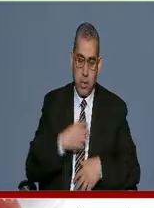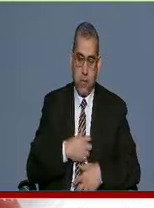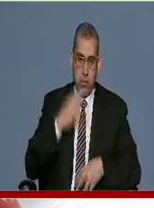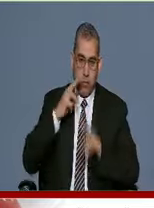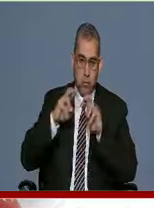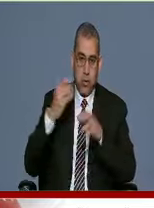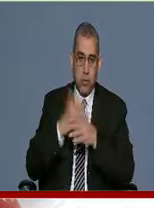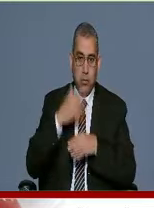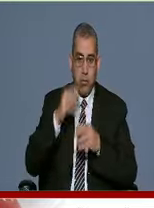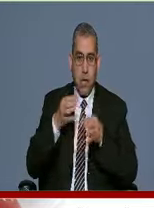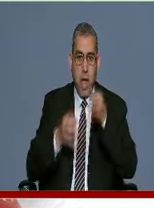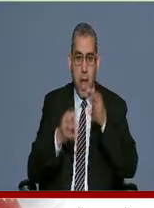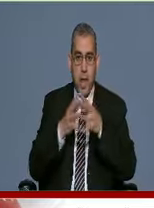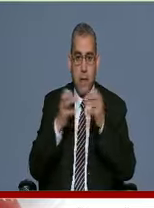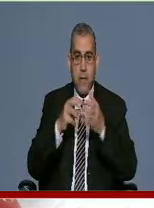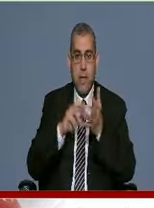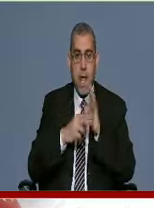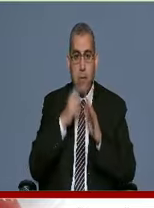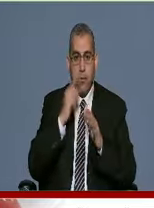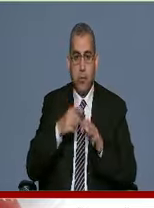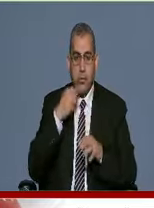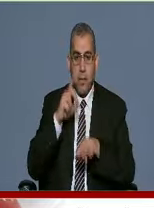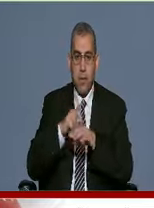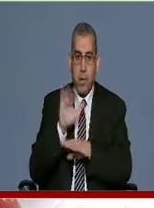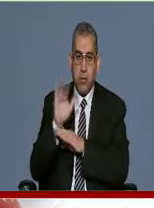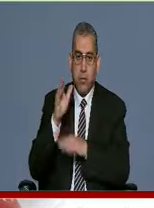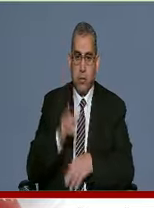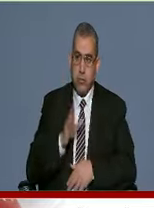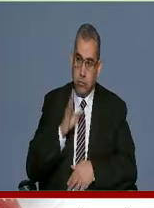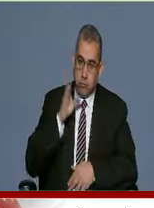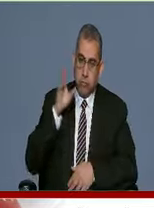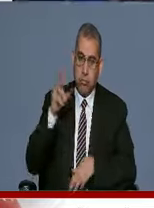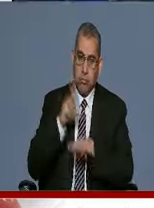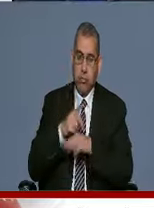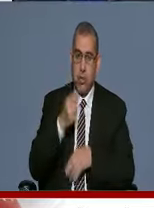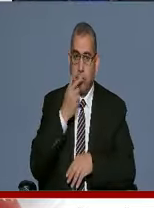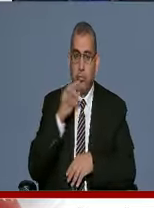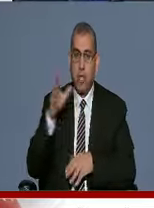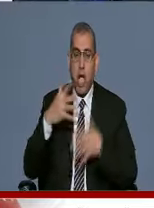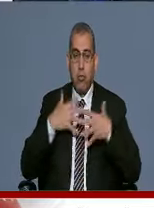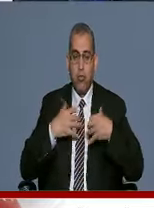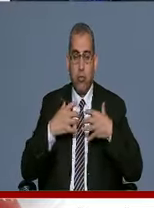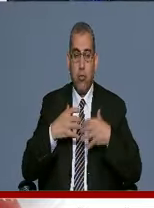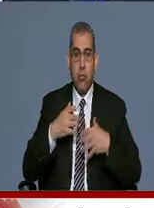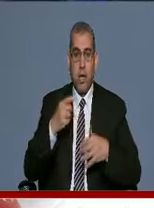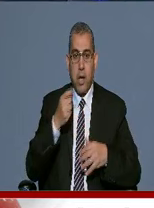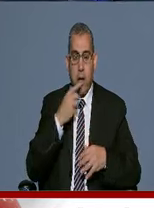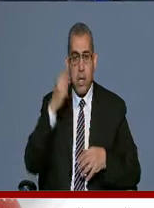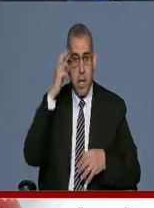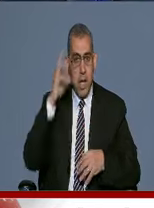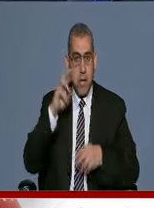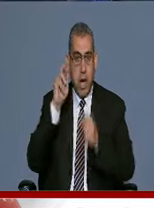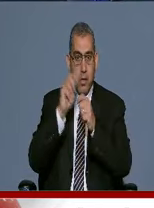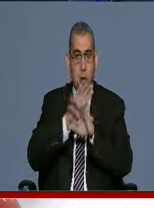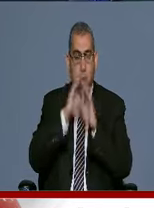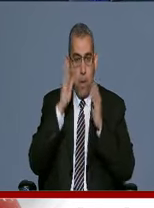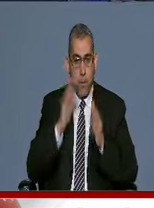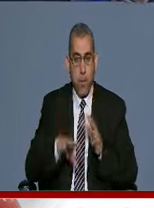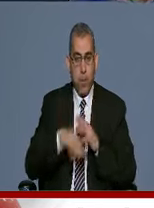ان احنا نحلل هذه البيانات لصالح المريض. فإدارة حتى الاشعات واستخدام الذكاء الاصطناعي ان انا احول